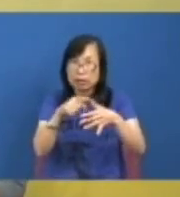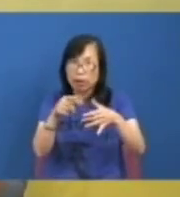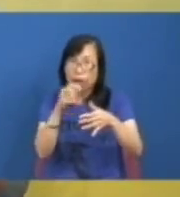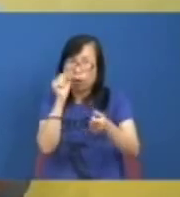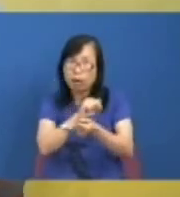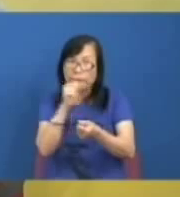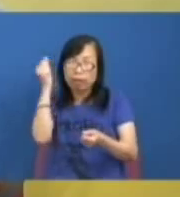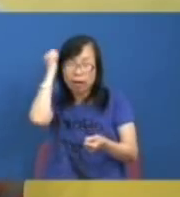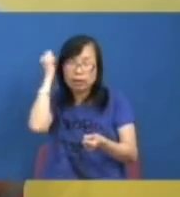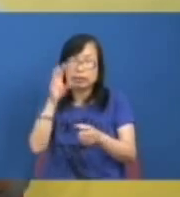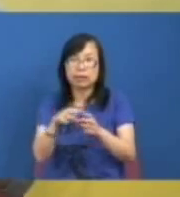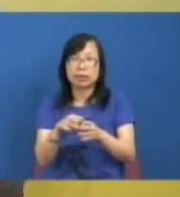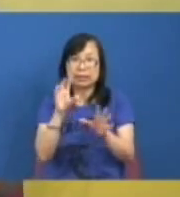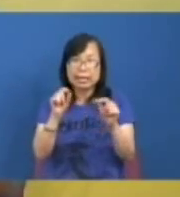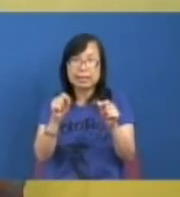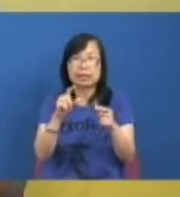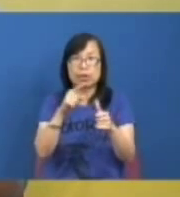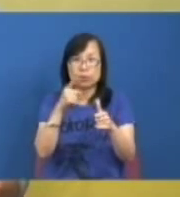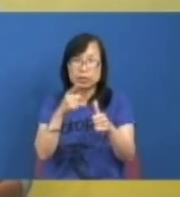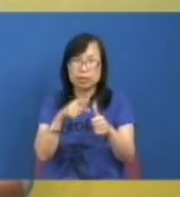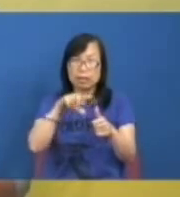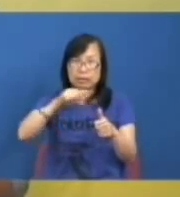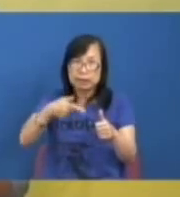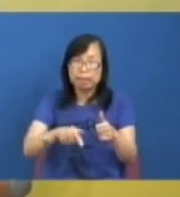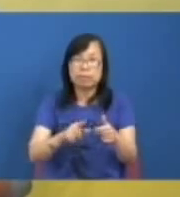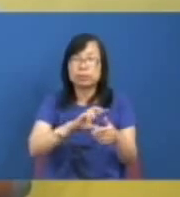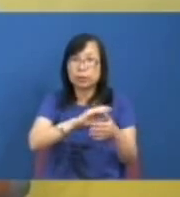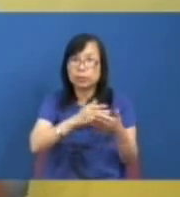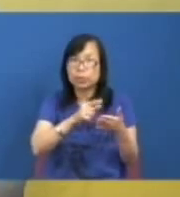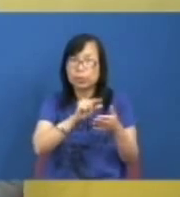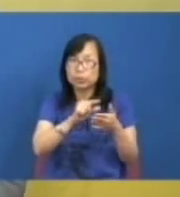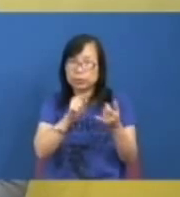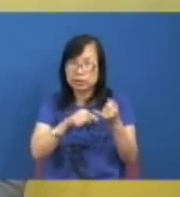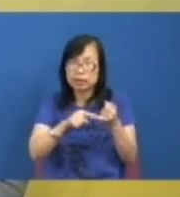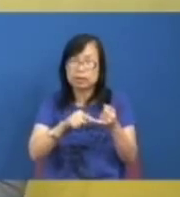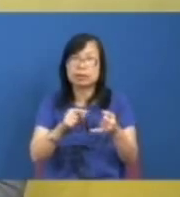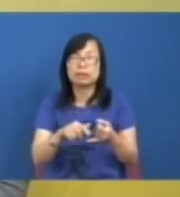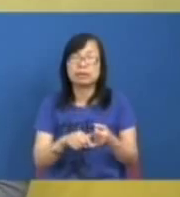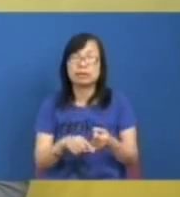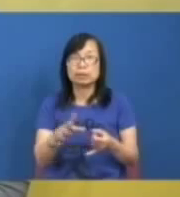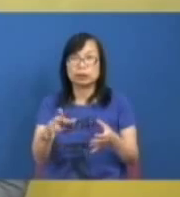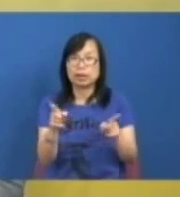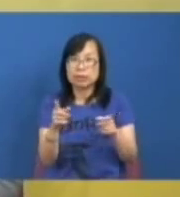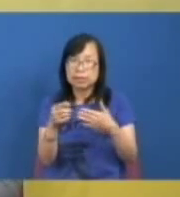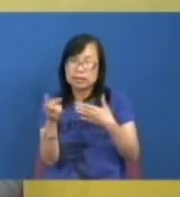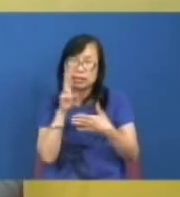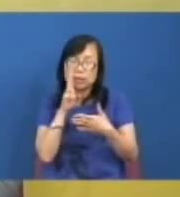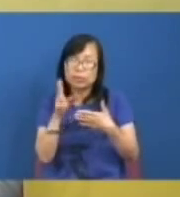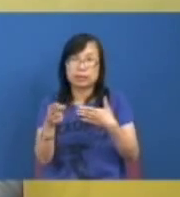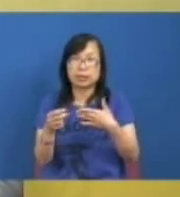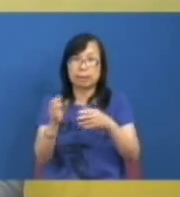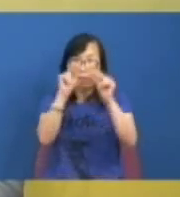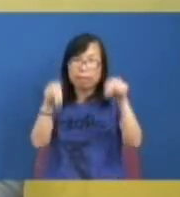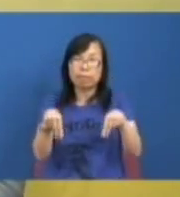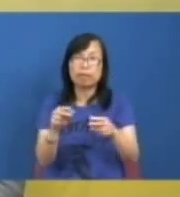其實咧，亦都希望咧，即係如果你了解到，如果我哋有啲居民面對啲相同接近嘅問題咧，如果你即係面